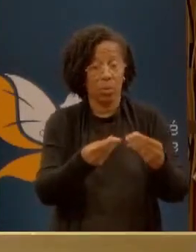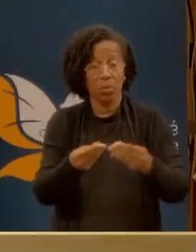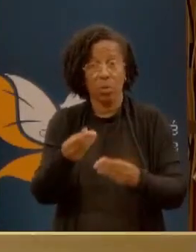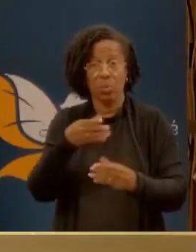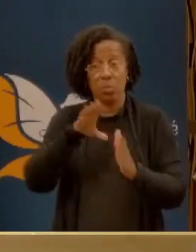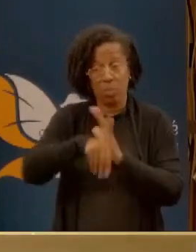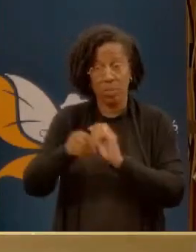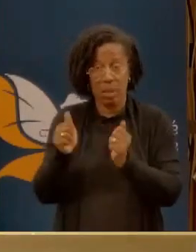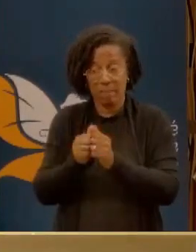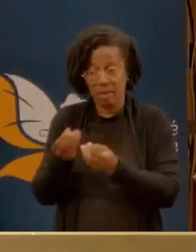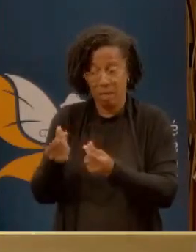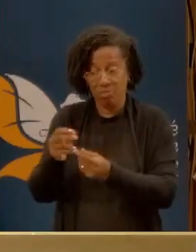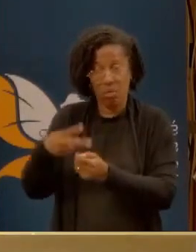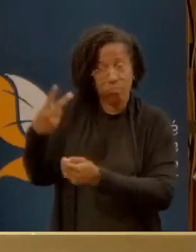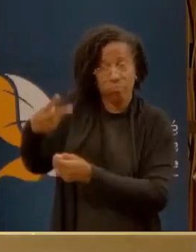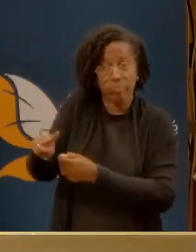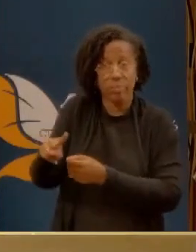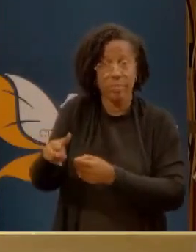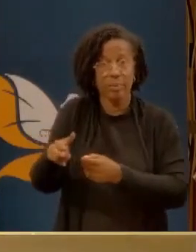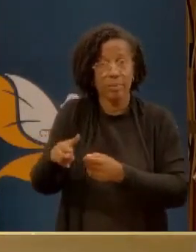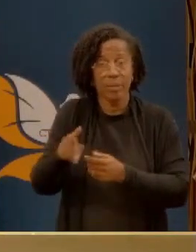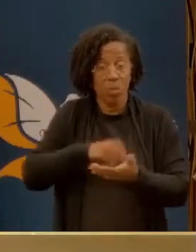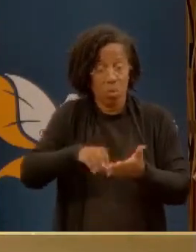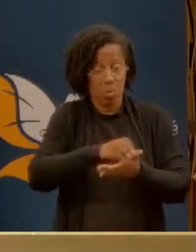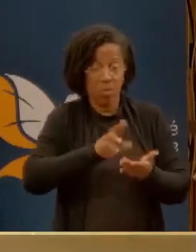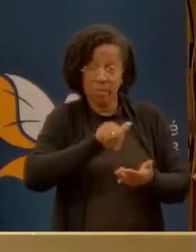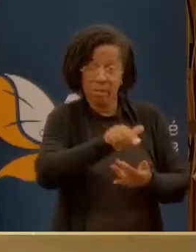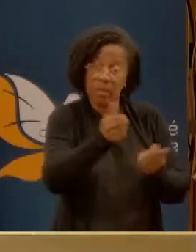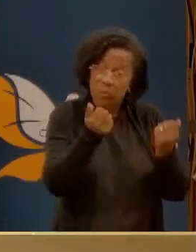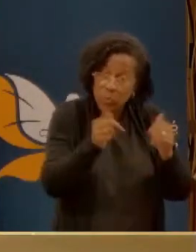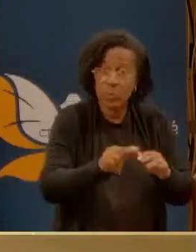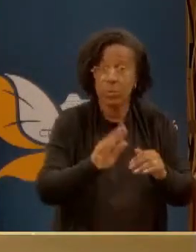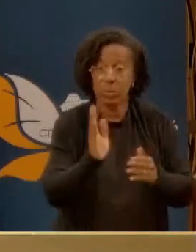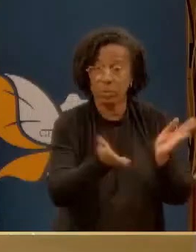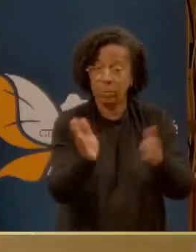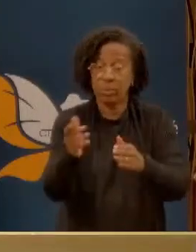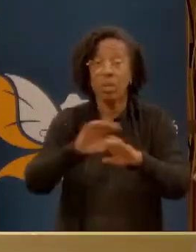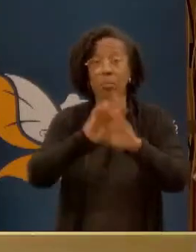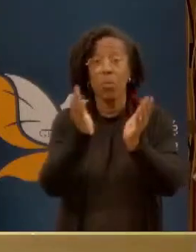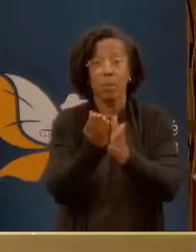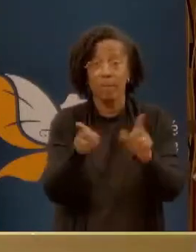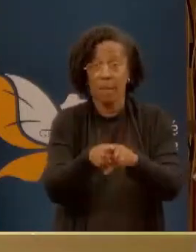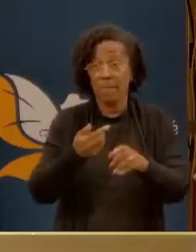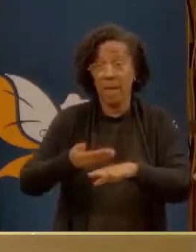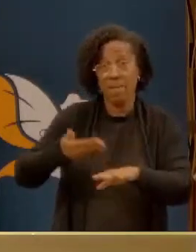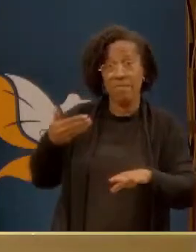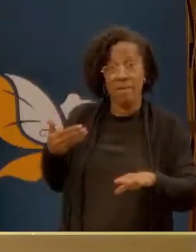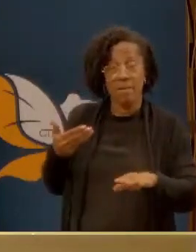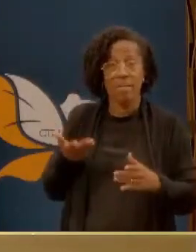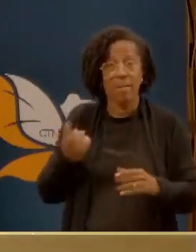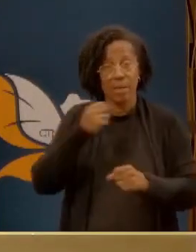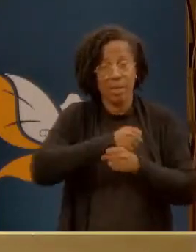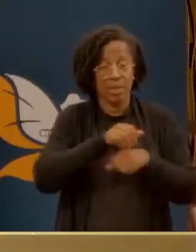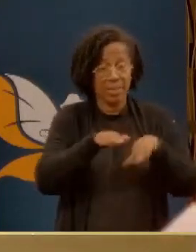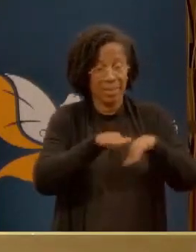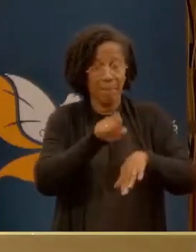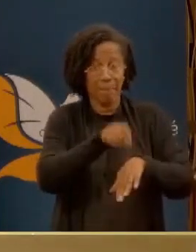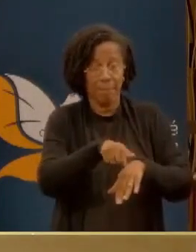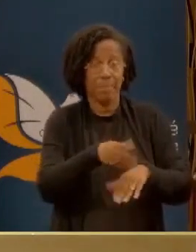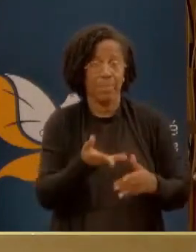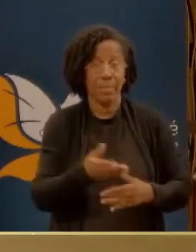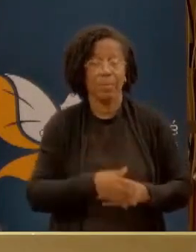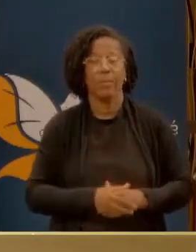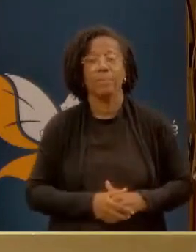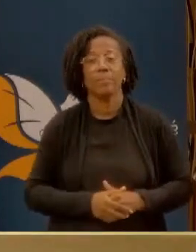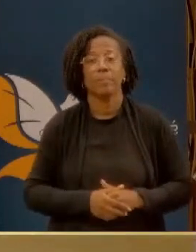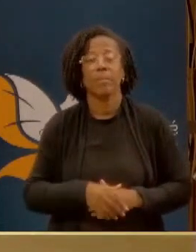propres, que les communes recevront les mêmes montants qu'avant la mise en place de cette péréquation. Puisque vous